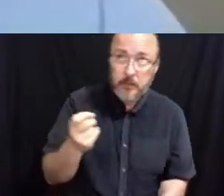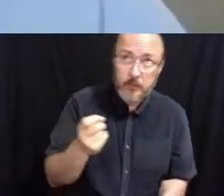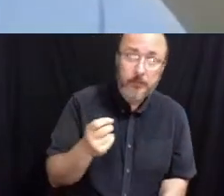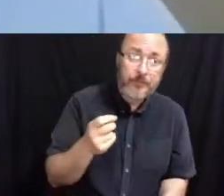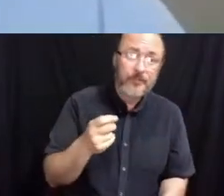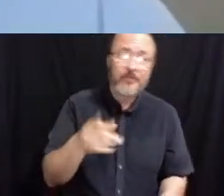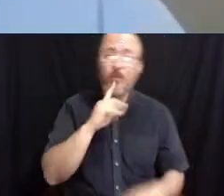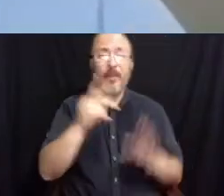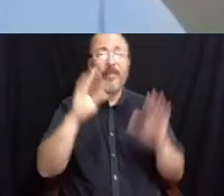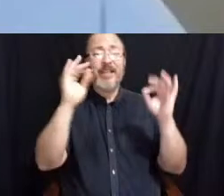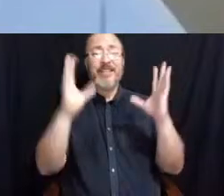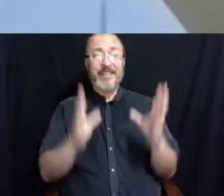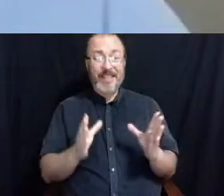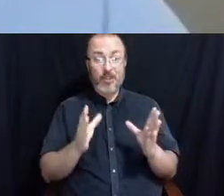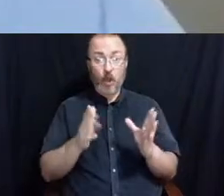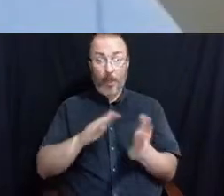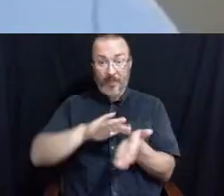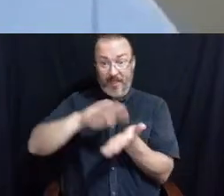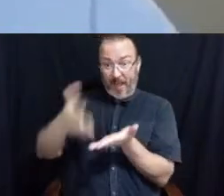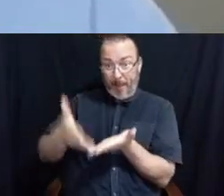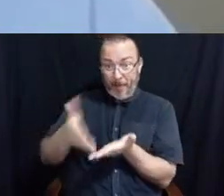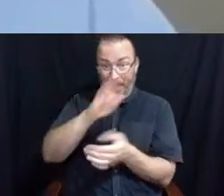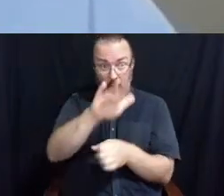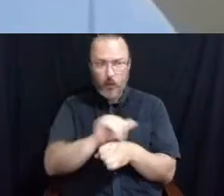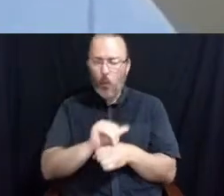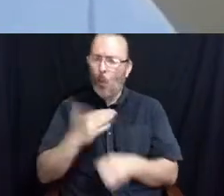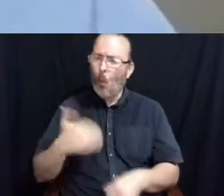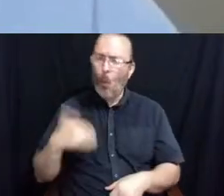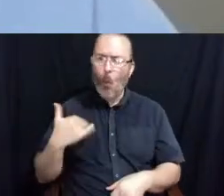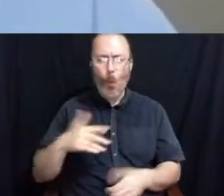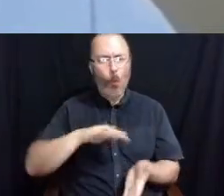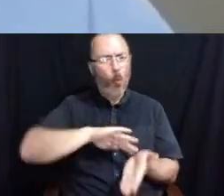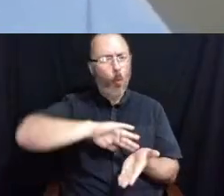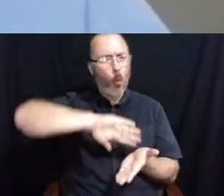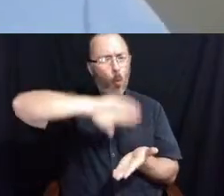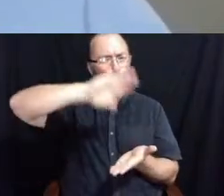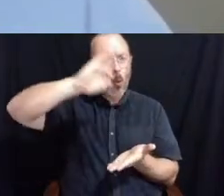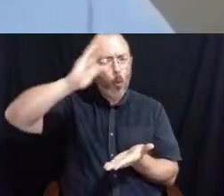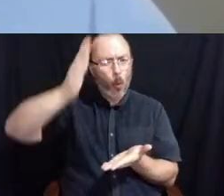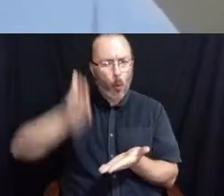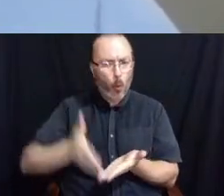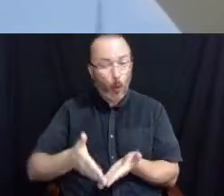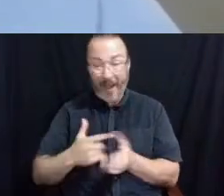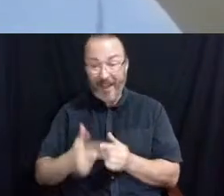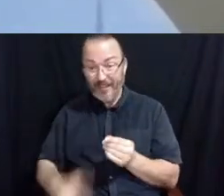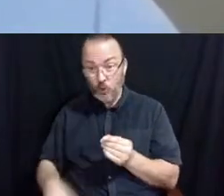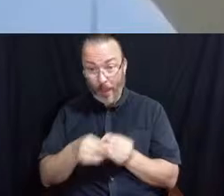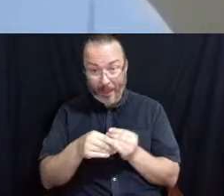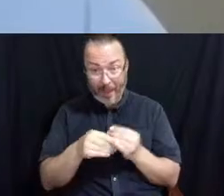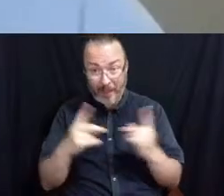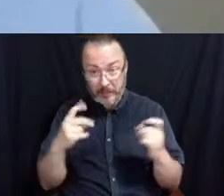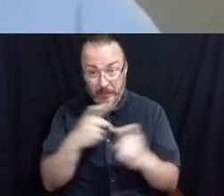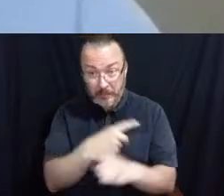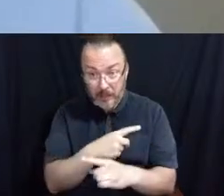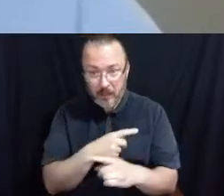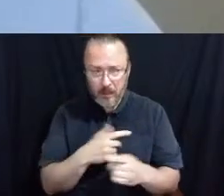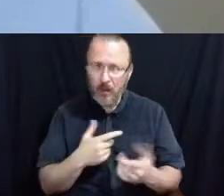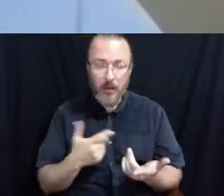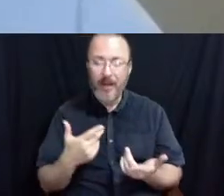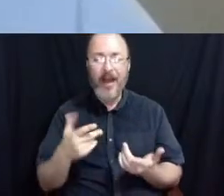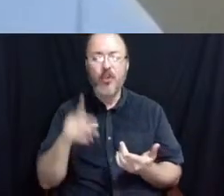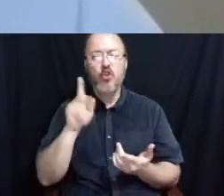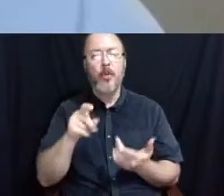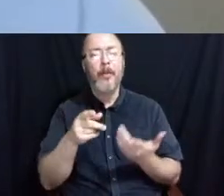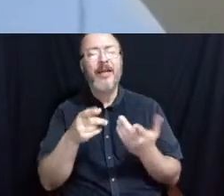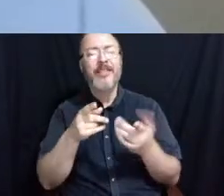Car la charge de travail des enseignants est extrêmement lourde en tout état de cause, mais on ajoute des complexités.